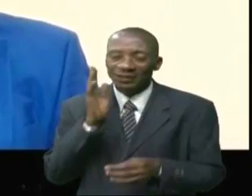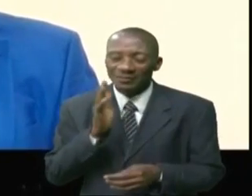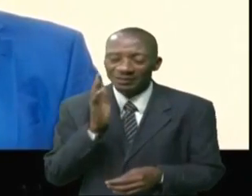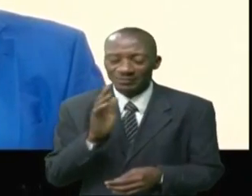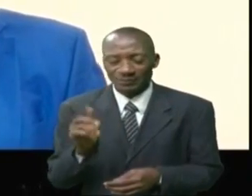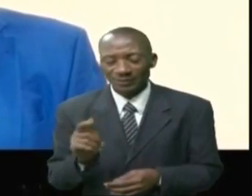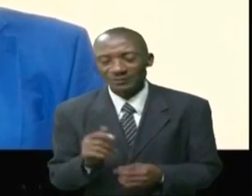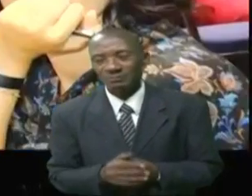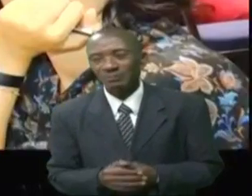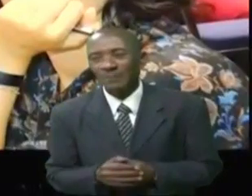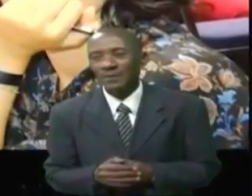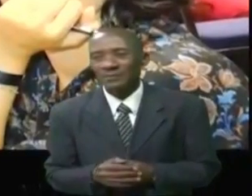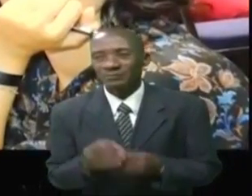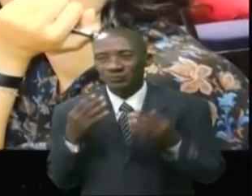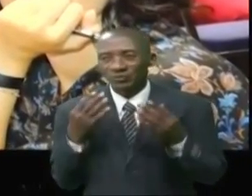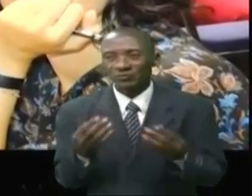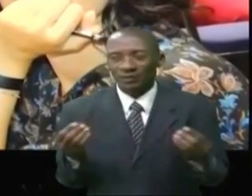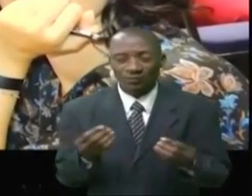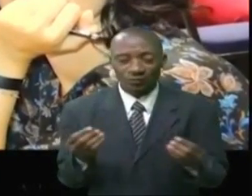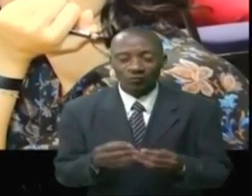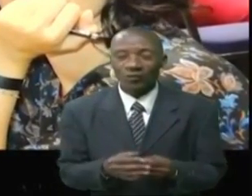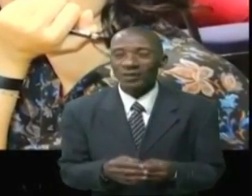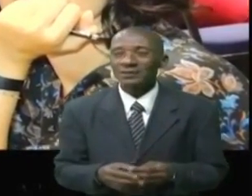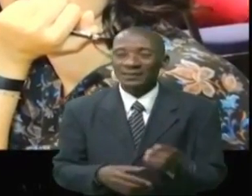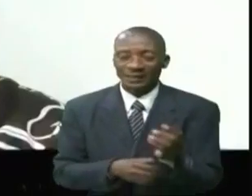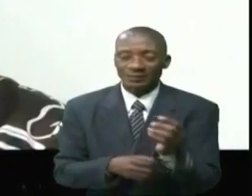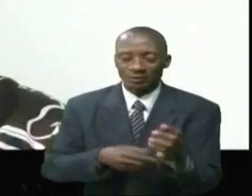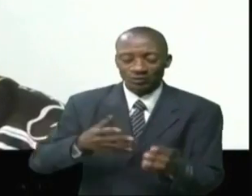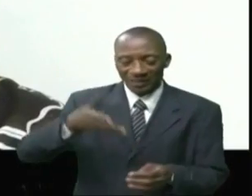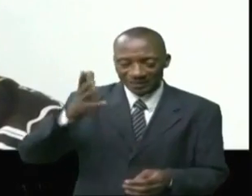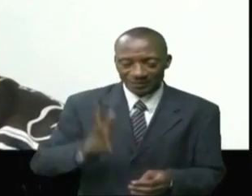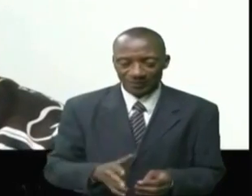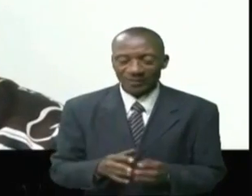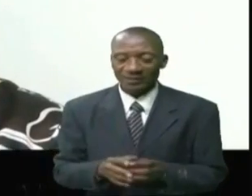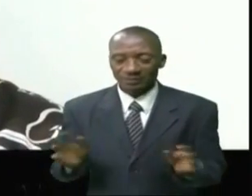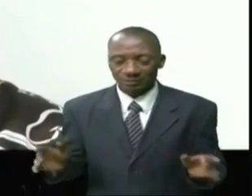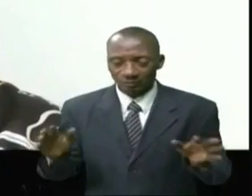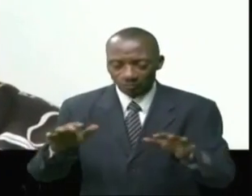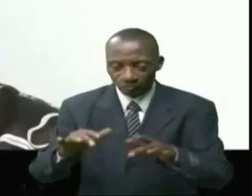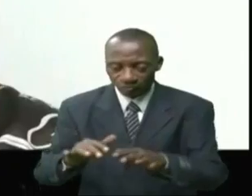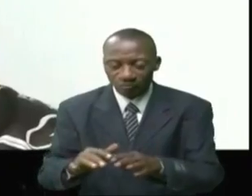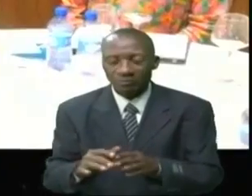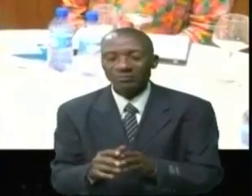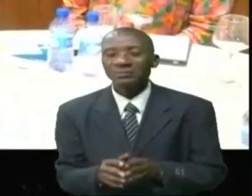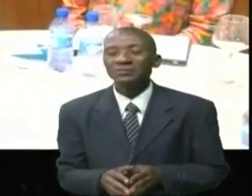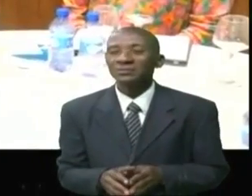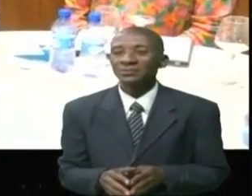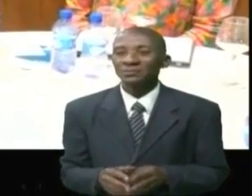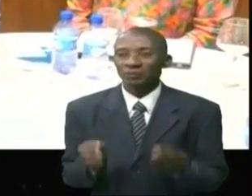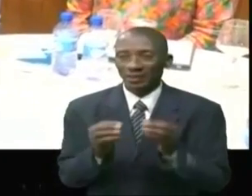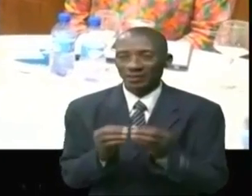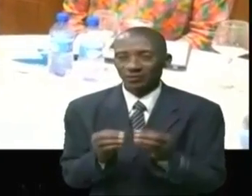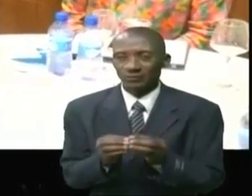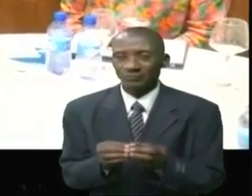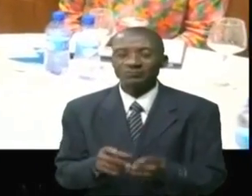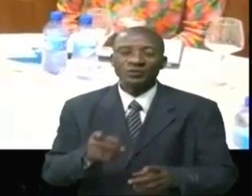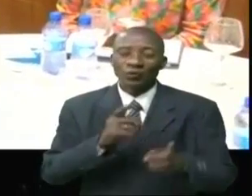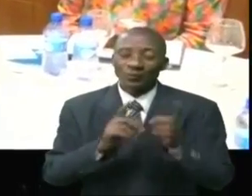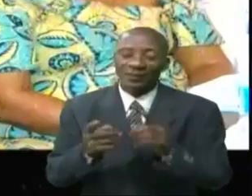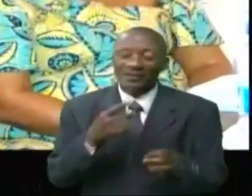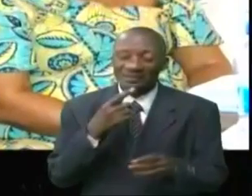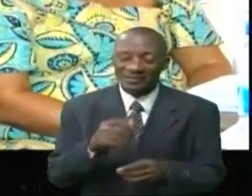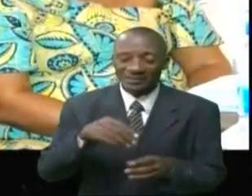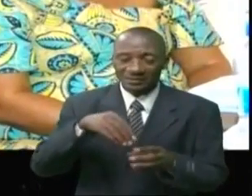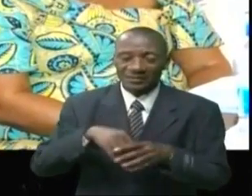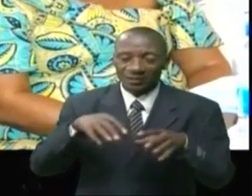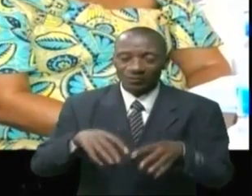d'un atelier des différentes parties prenantes. Les conflits armés dans l'est du pays, mais également le manque d'investissement